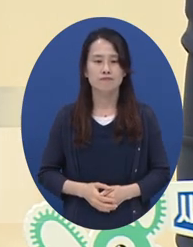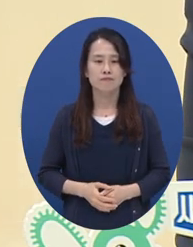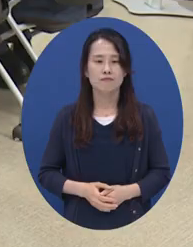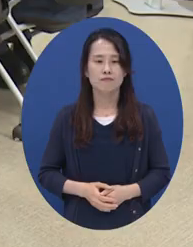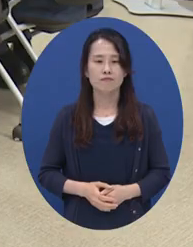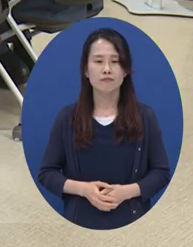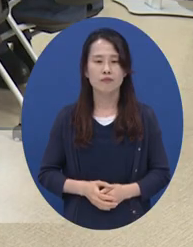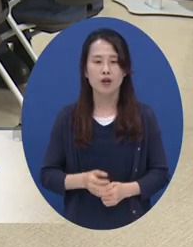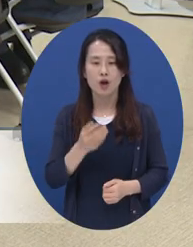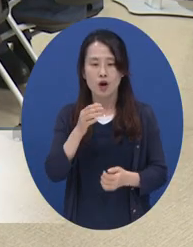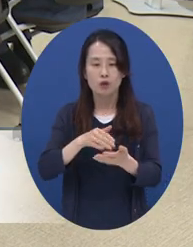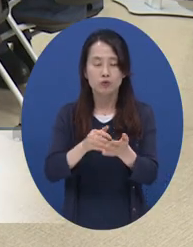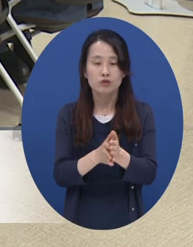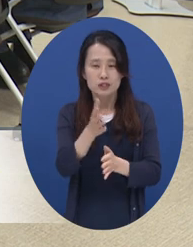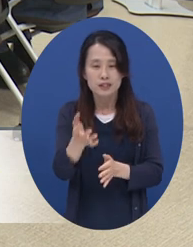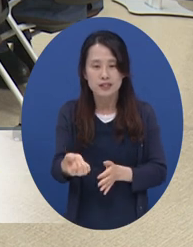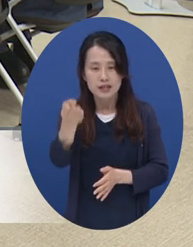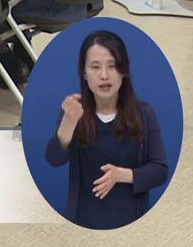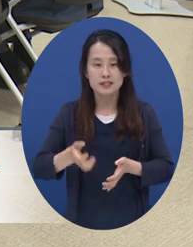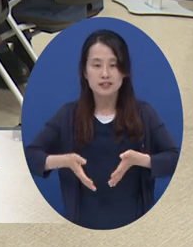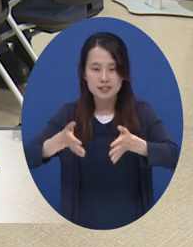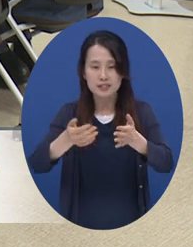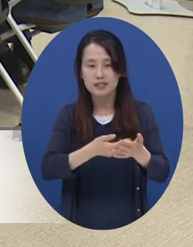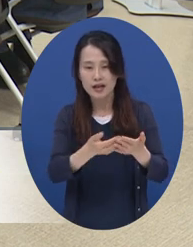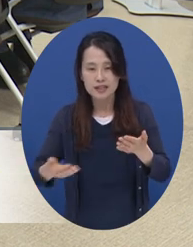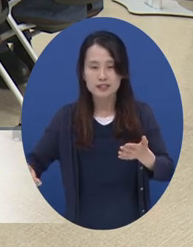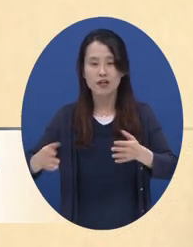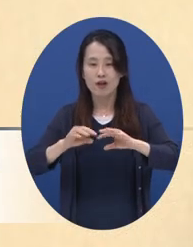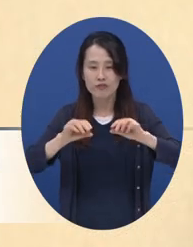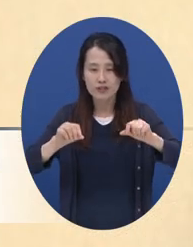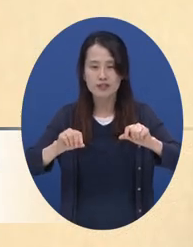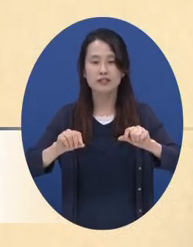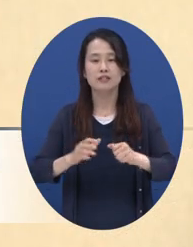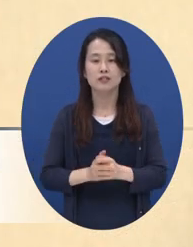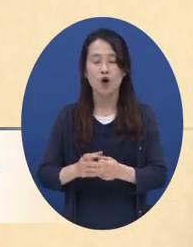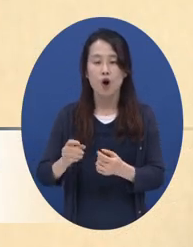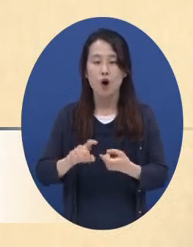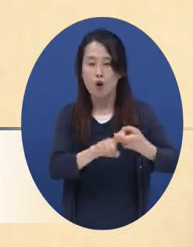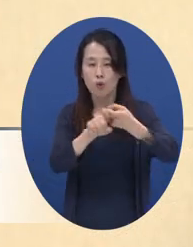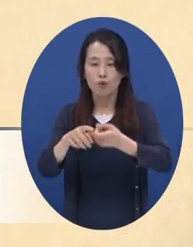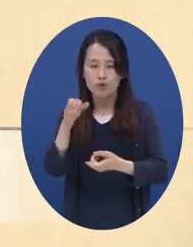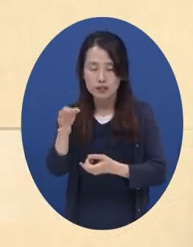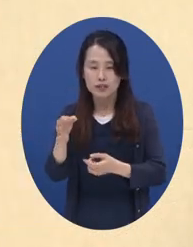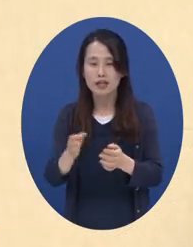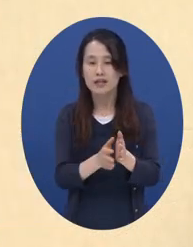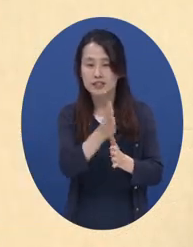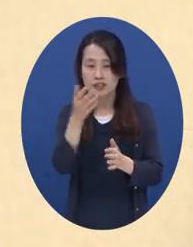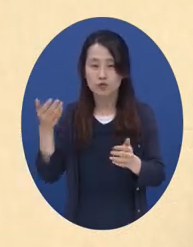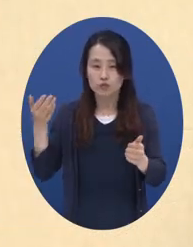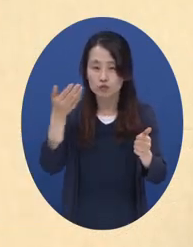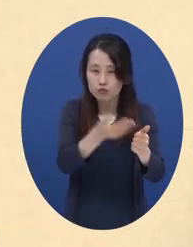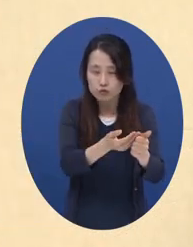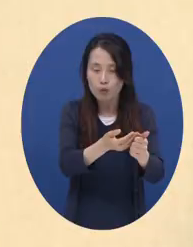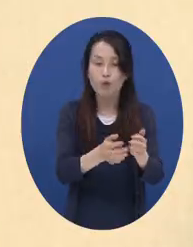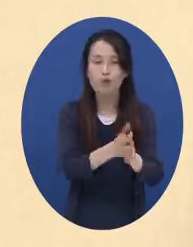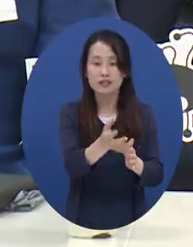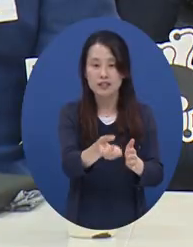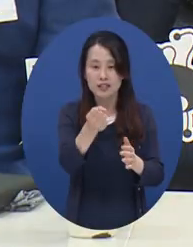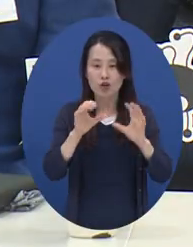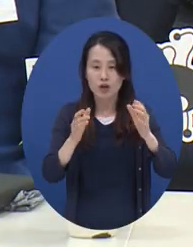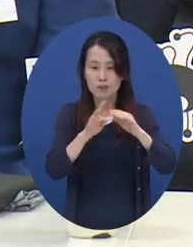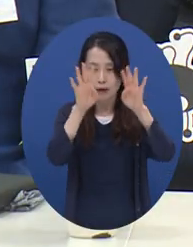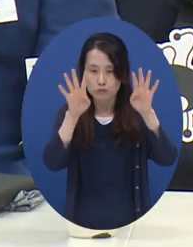인수하게 됐습니다. 도는 동두천시에 소유하고 있는 도로와 하천용지 210필지 등 공유재산을 시에